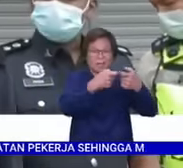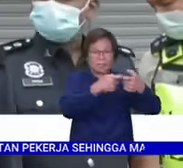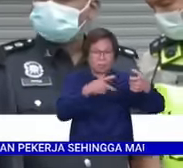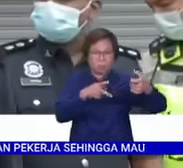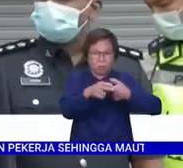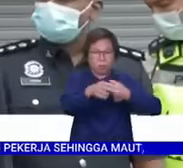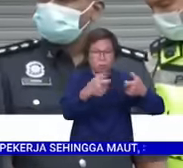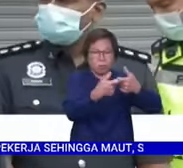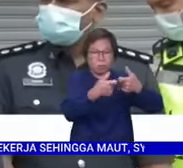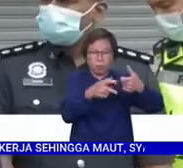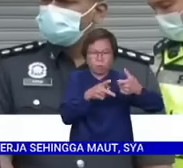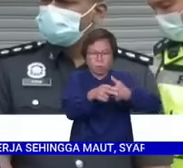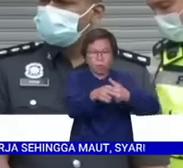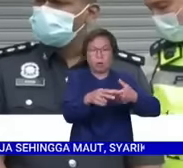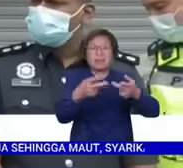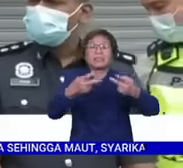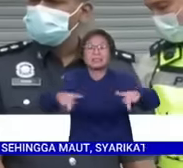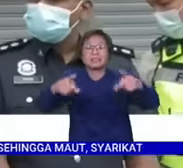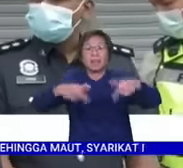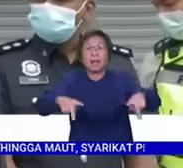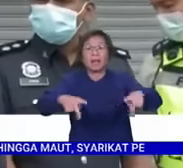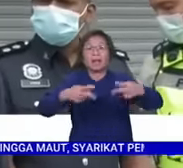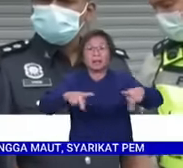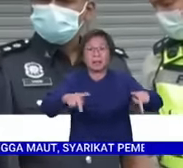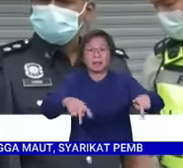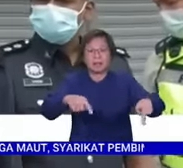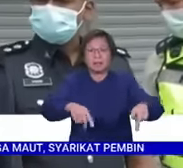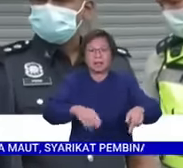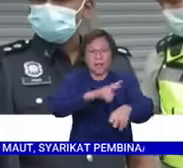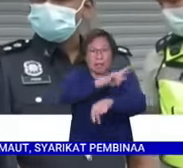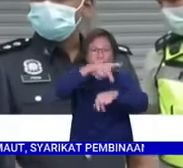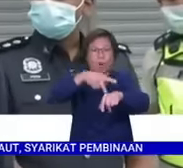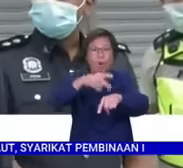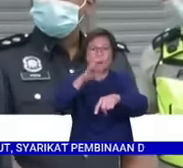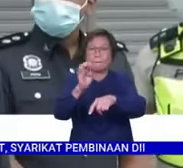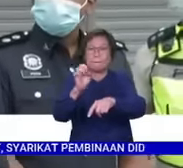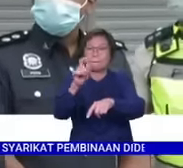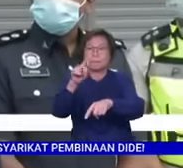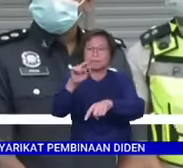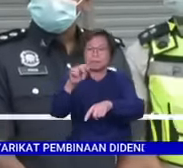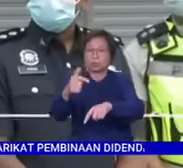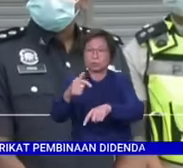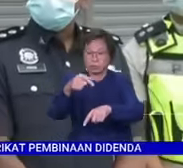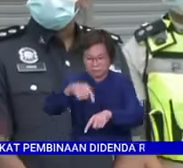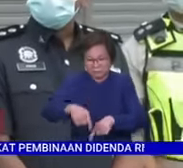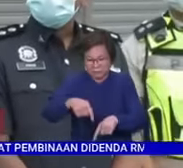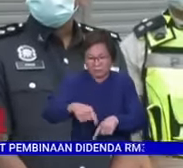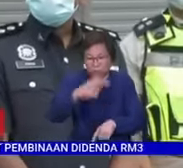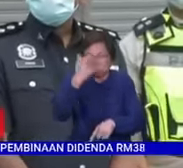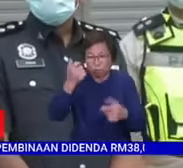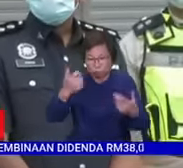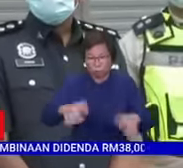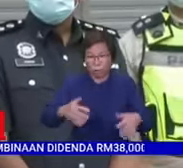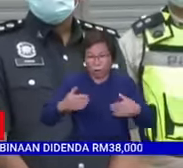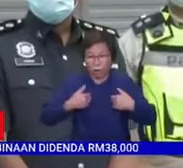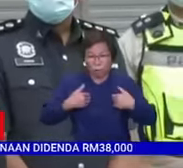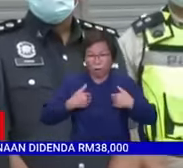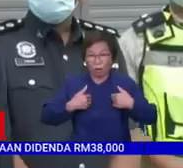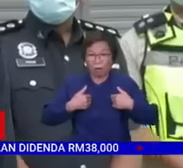elektrik di satu premis di kawasan Pulau Betung ini karena telah